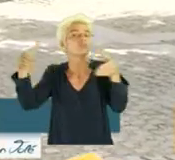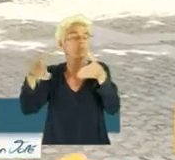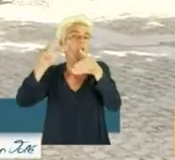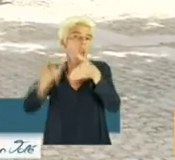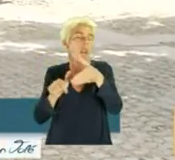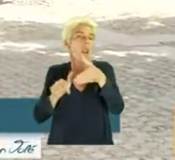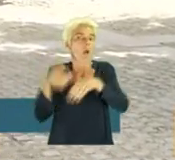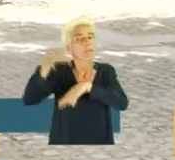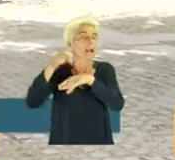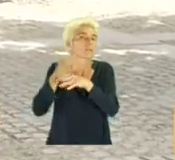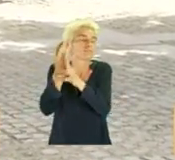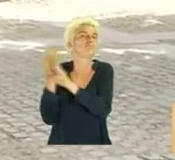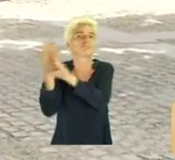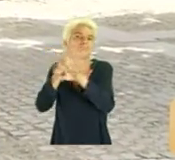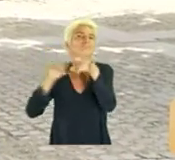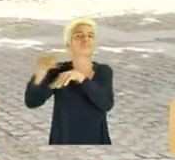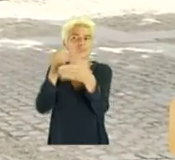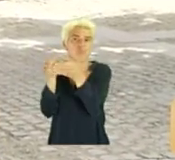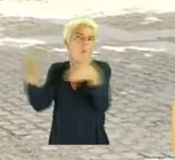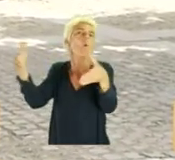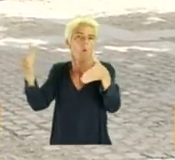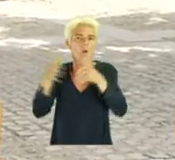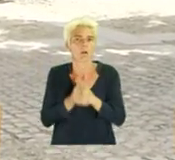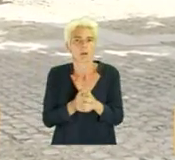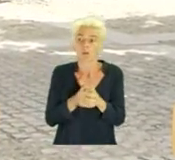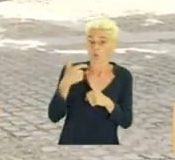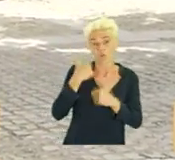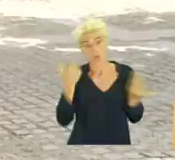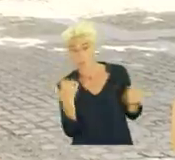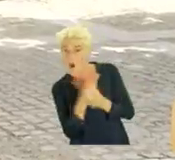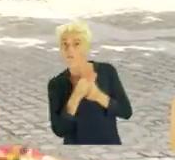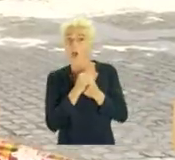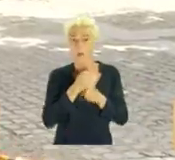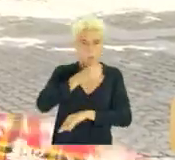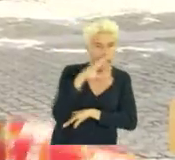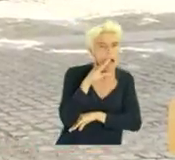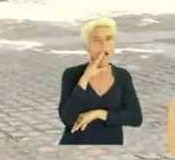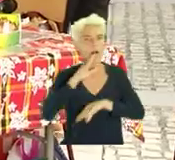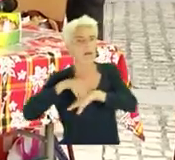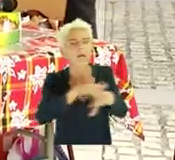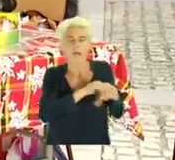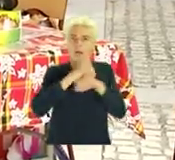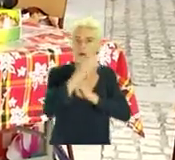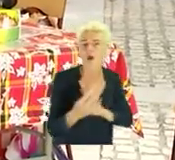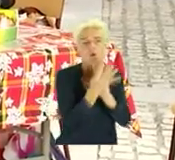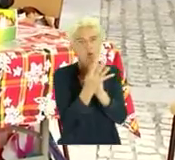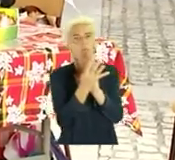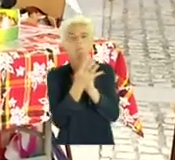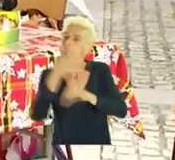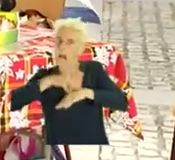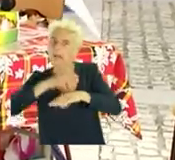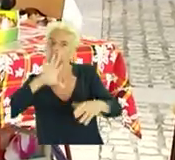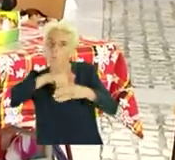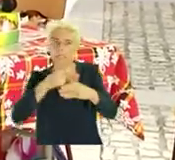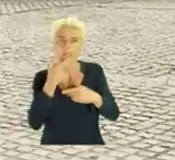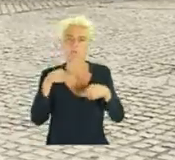drépanocytaires dans le Nord Grande-Terre. Donc nous allons à la rencontre des parents. Dans cette association, il y a des parents, il y a des malades, mais il y a